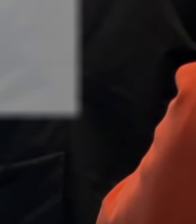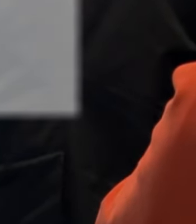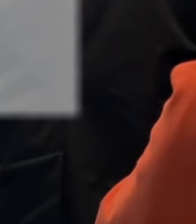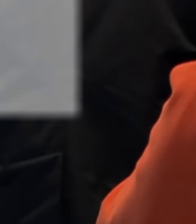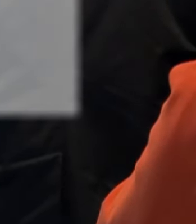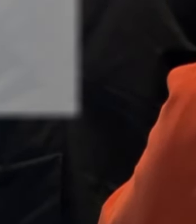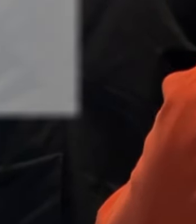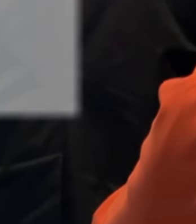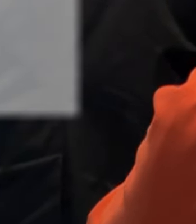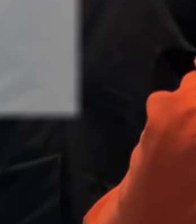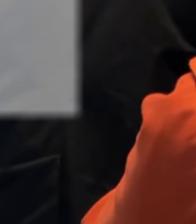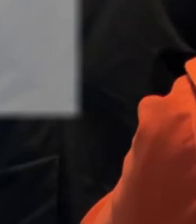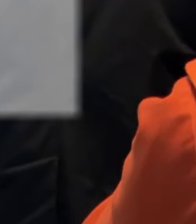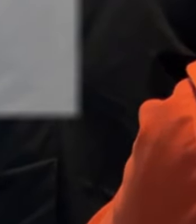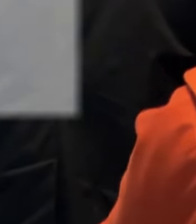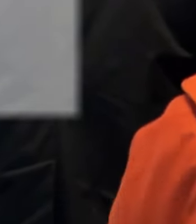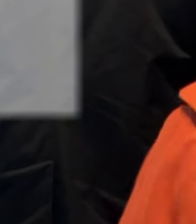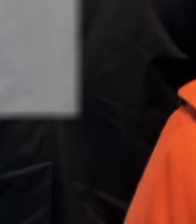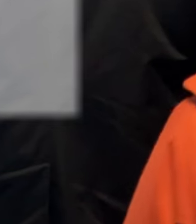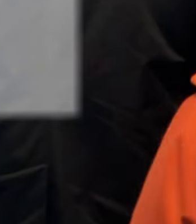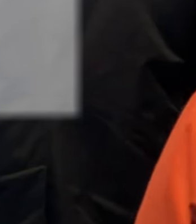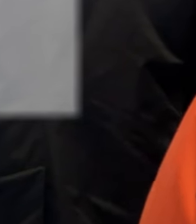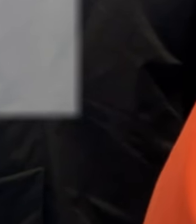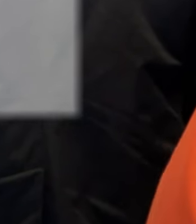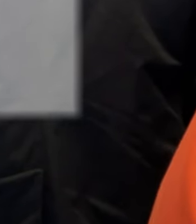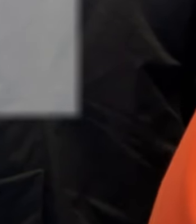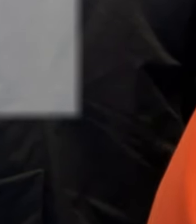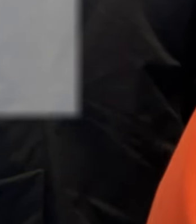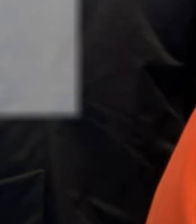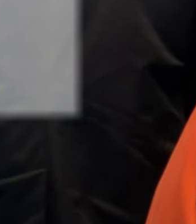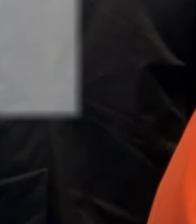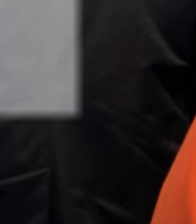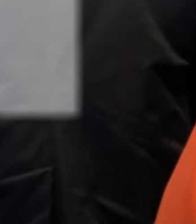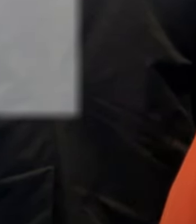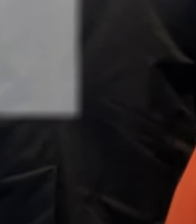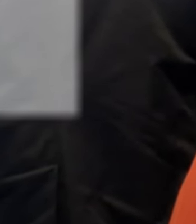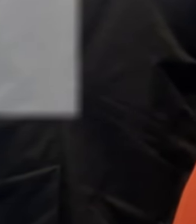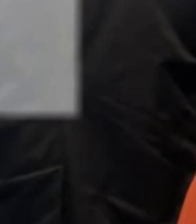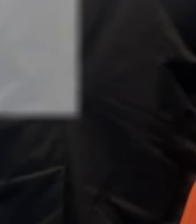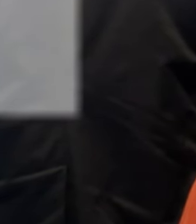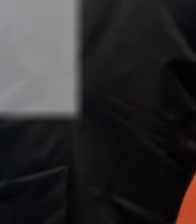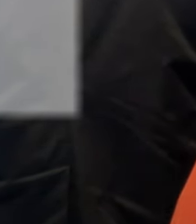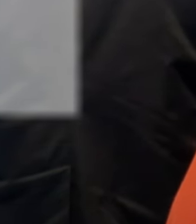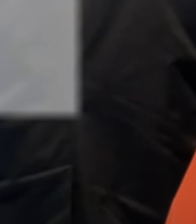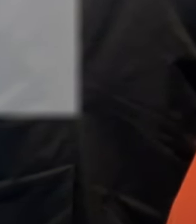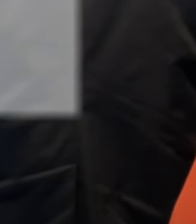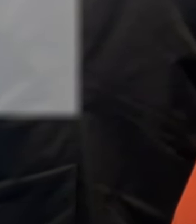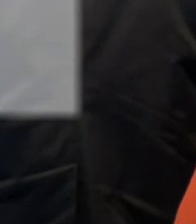今日放送の内容についての問い合わせはこちらまでどうぞ。